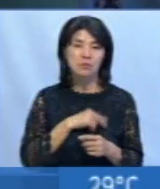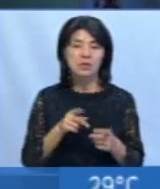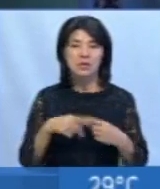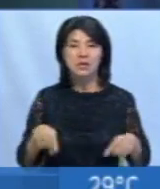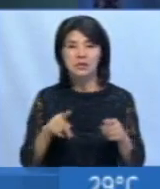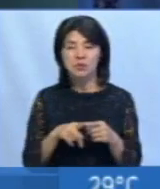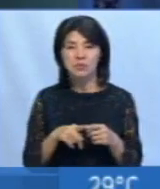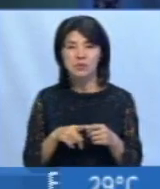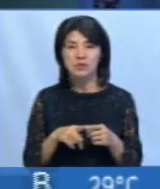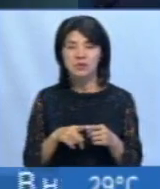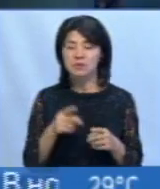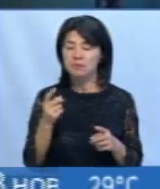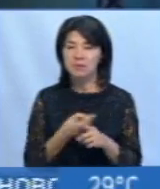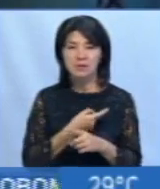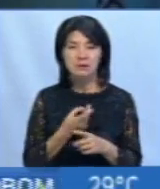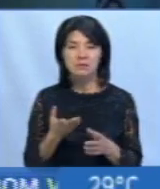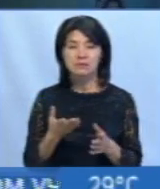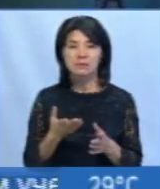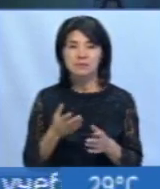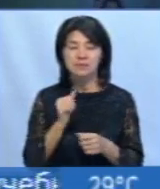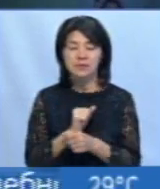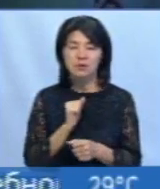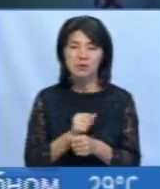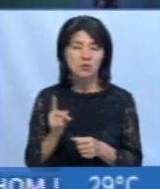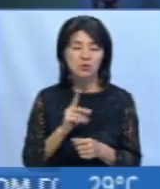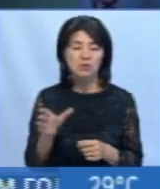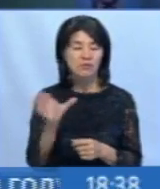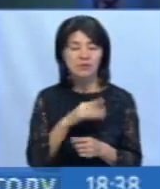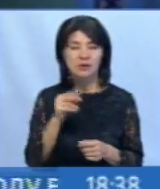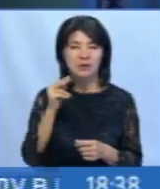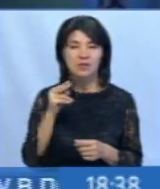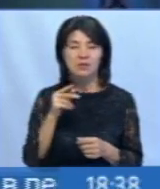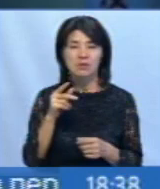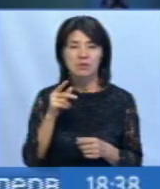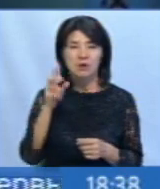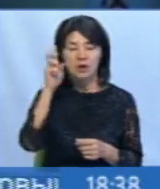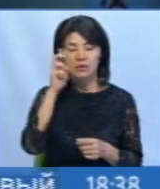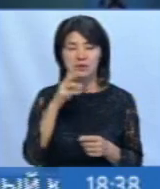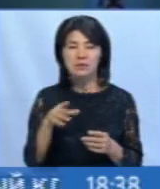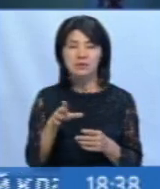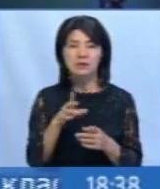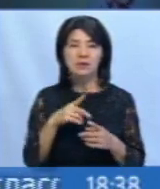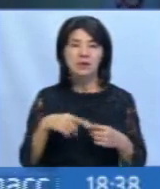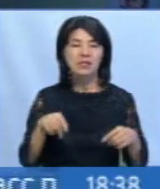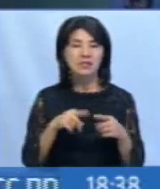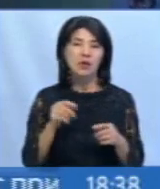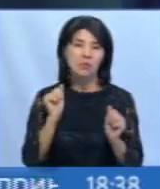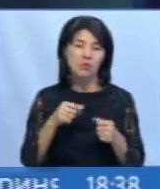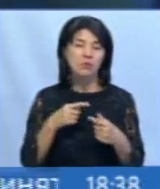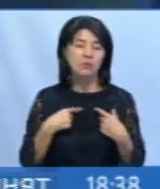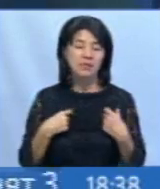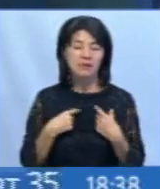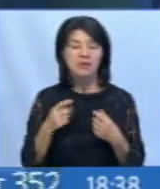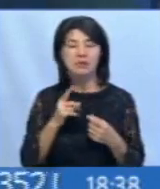и бесперебойно, что любой госаппарат, любой чиновник может позавидовать вашей самоорганизации. Поэтому я считаю,